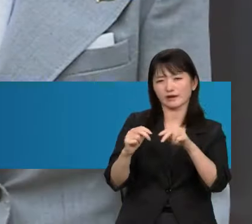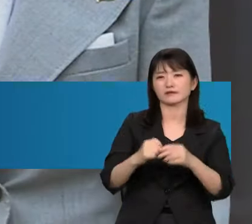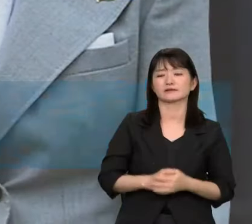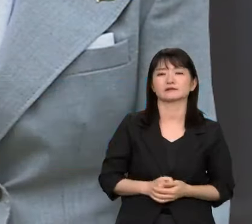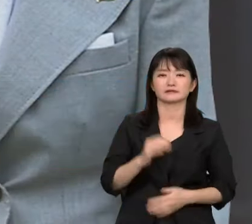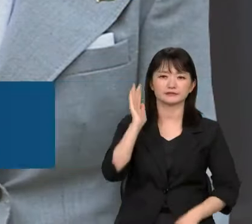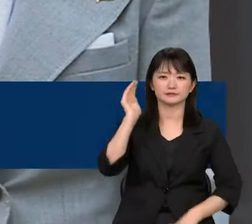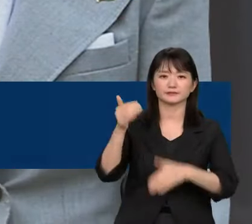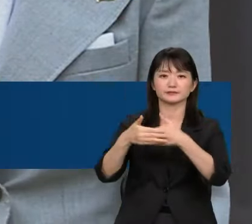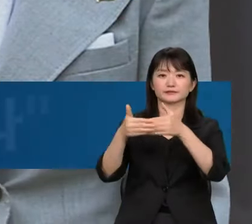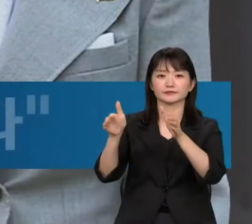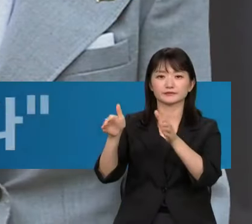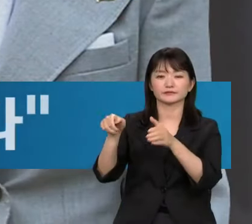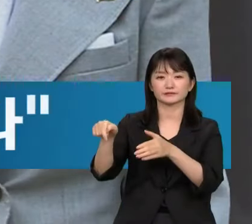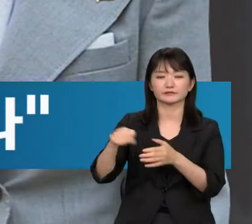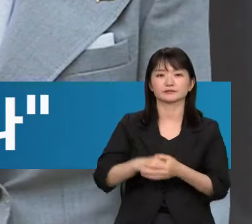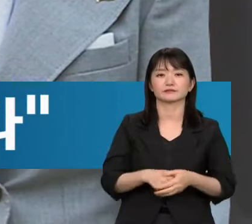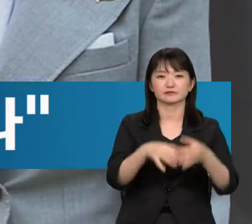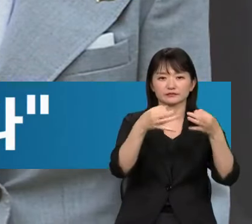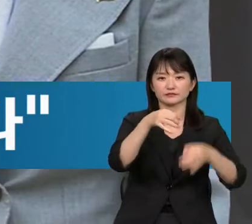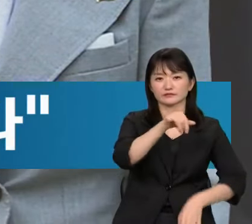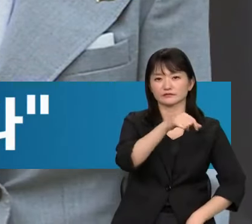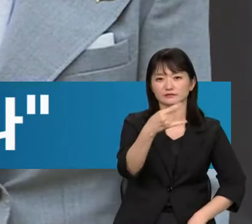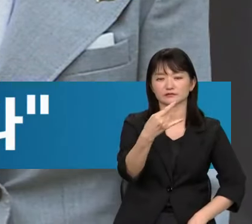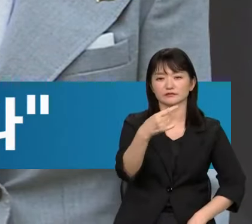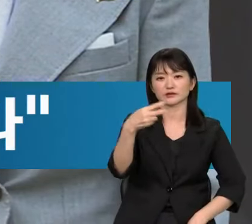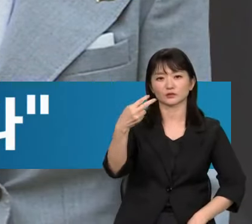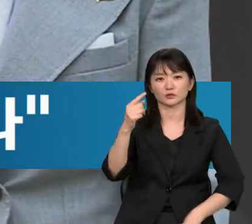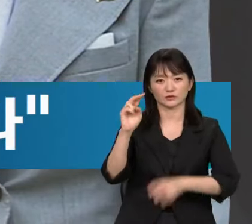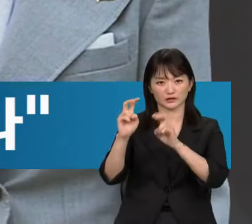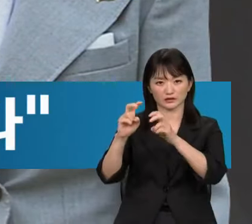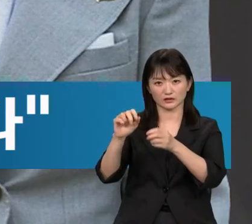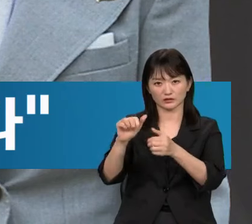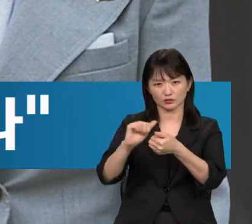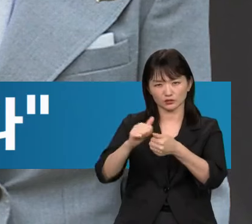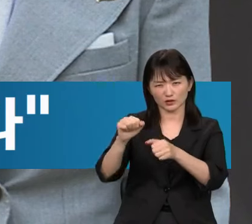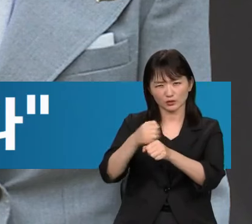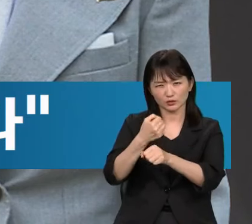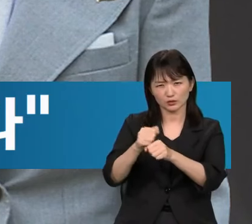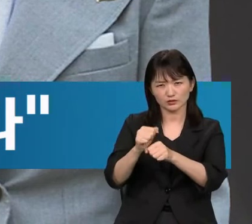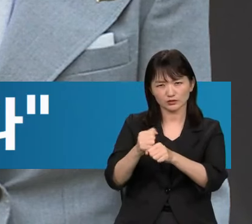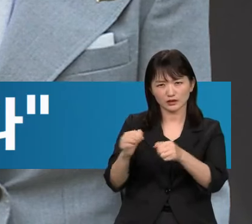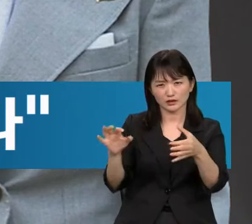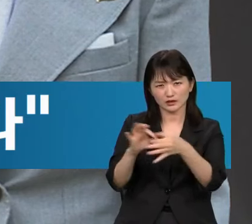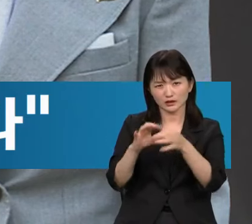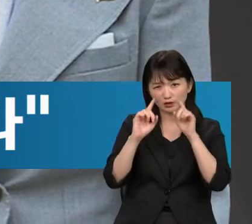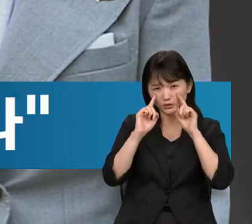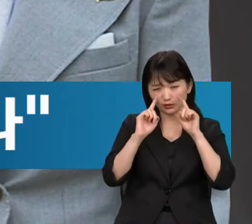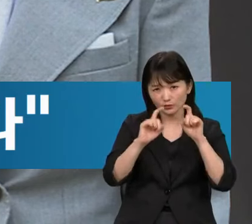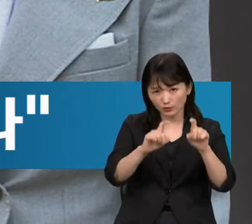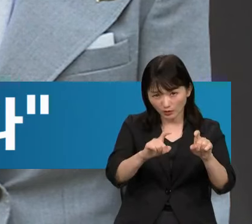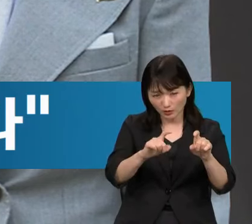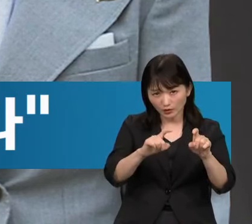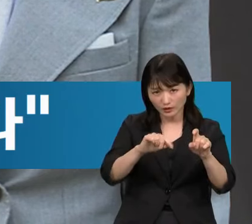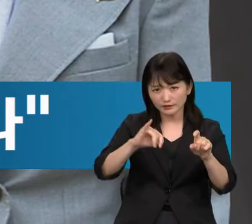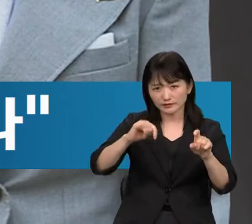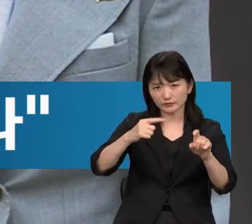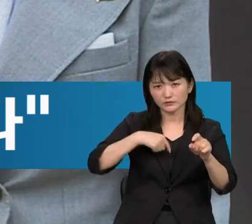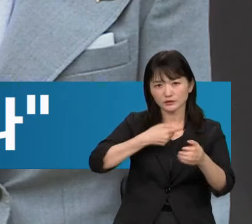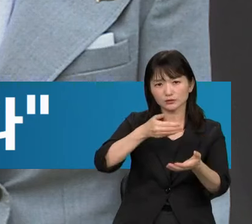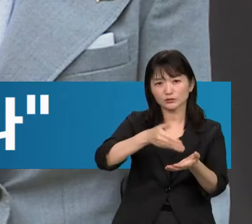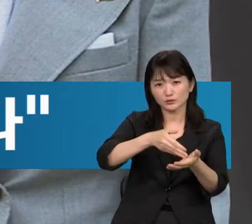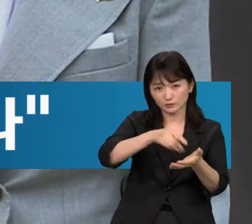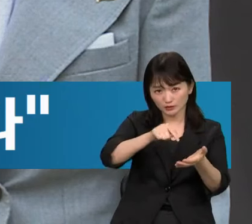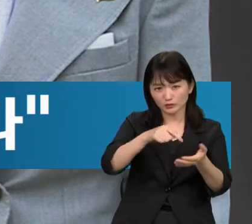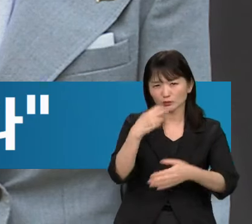가운데 대통령실은 김건희 여사의 도이치모터스 주가조작 연루 의혹과 관련한 저희 JTBC 단독 보도에 대해